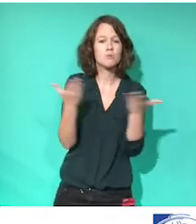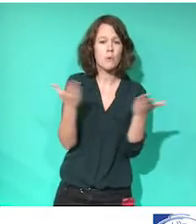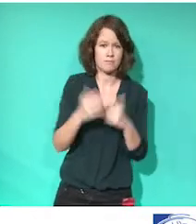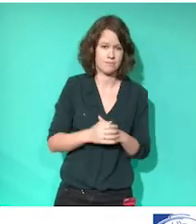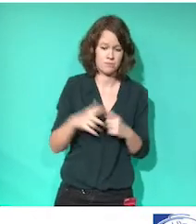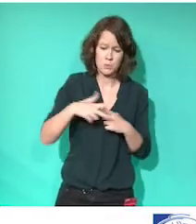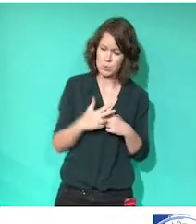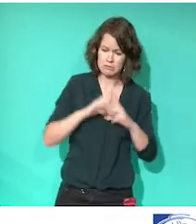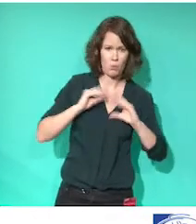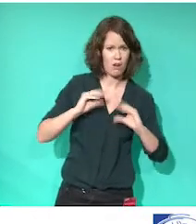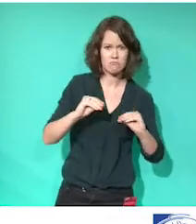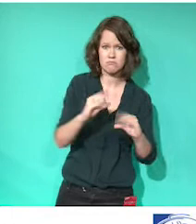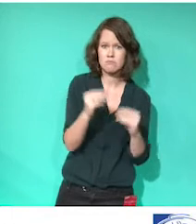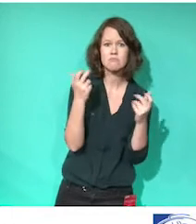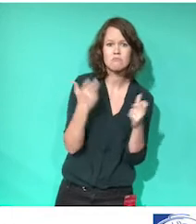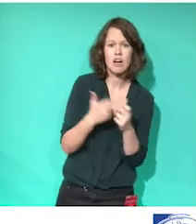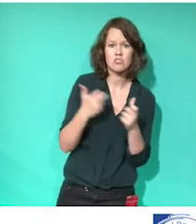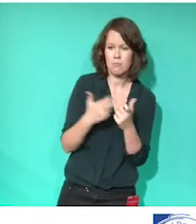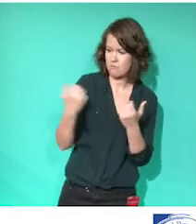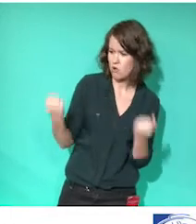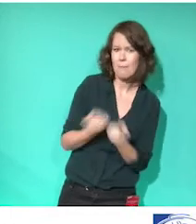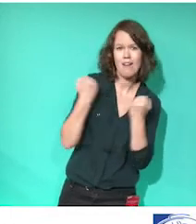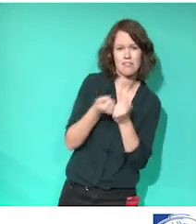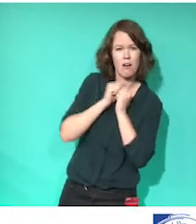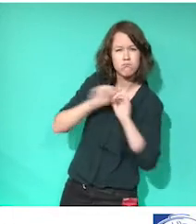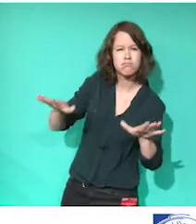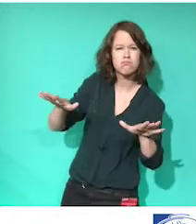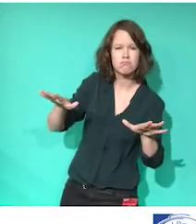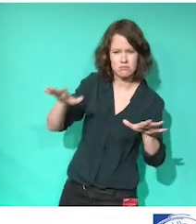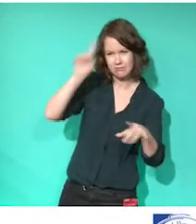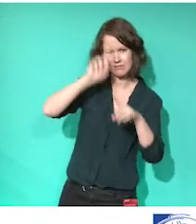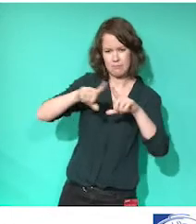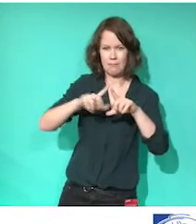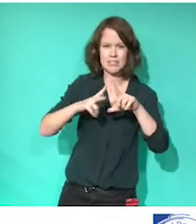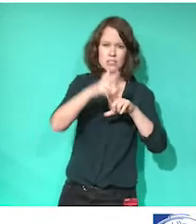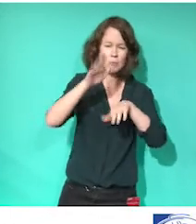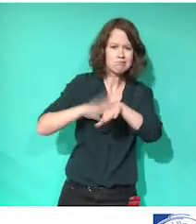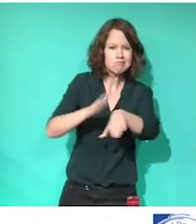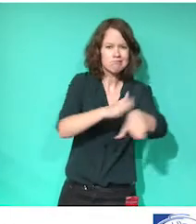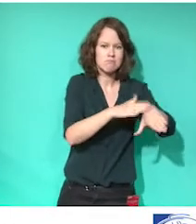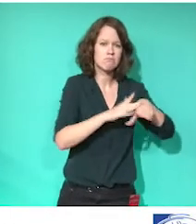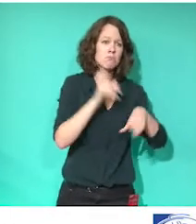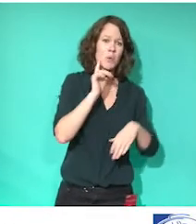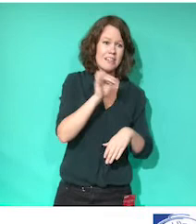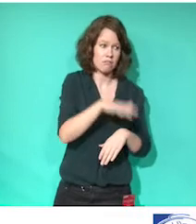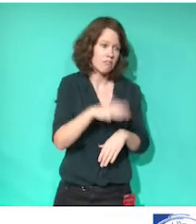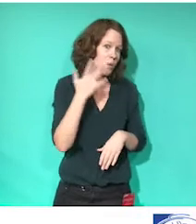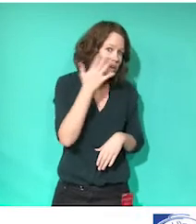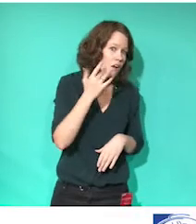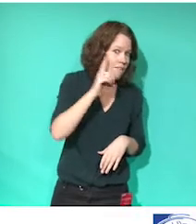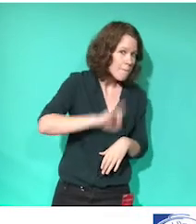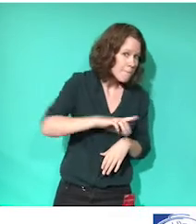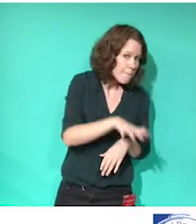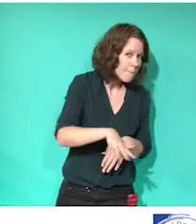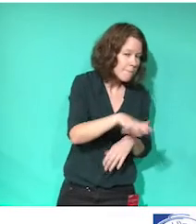des outils très concrets, notamment la campagne de prévention d'alerte excision à destination des adolescents et adolescentes. La campagne Stop